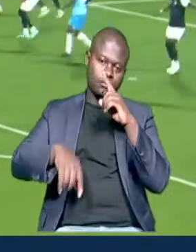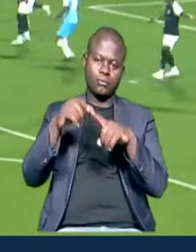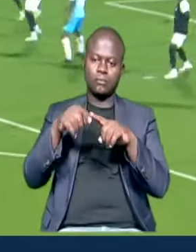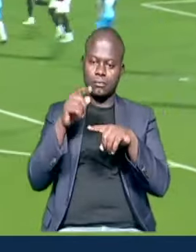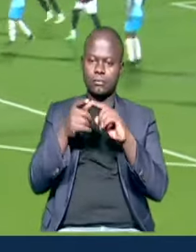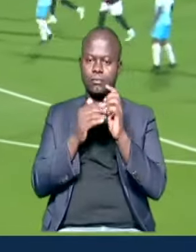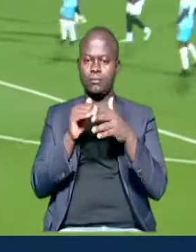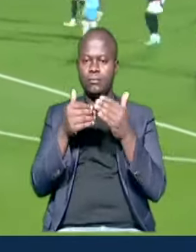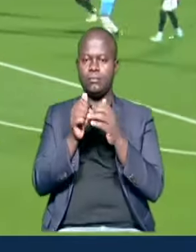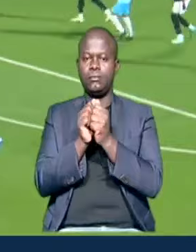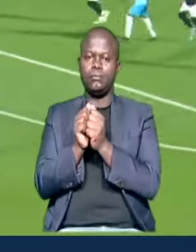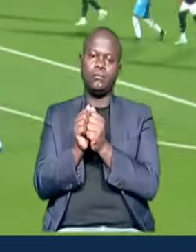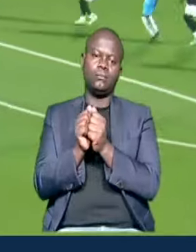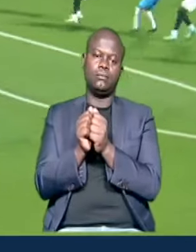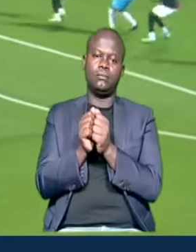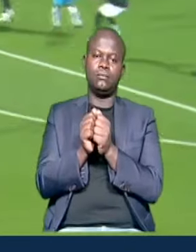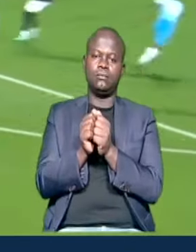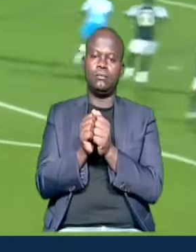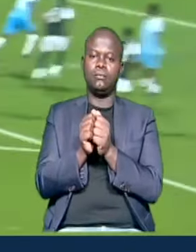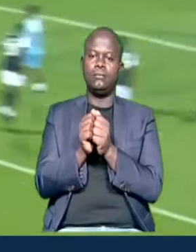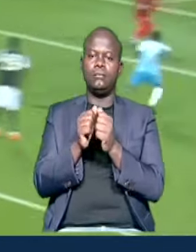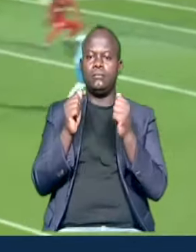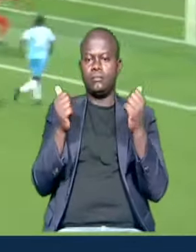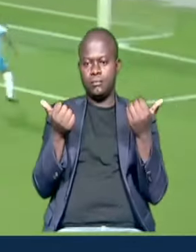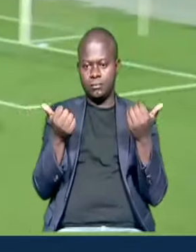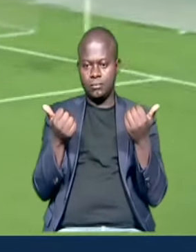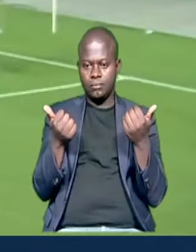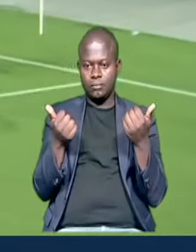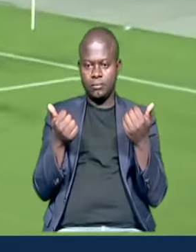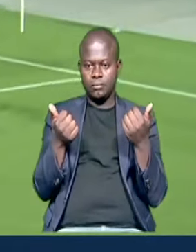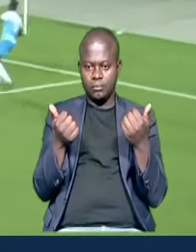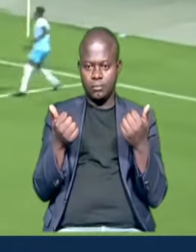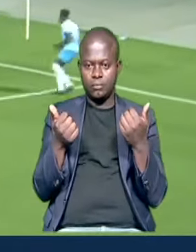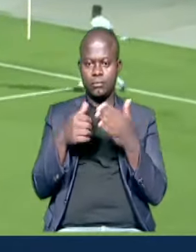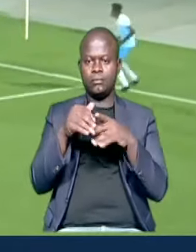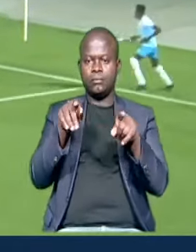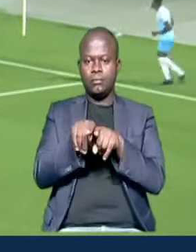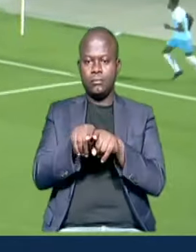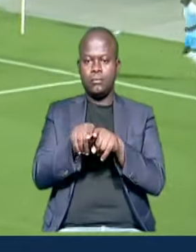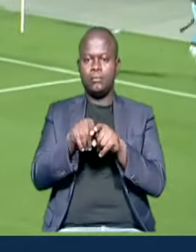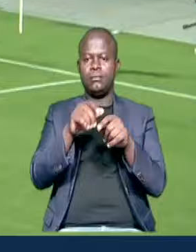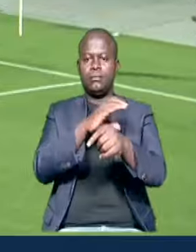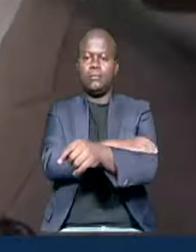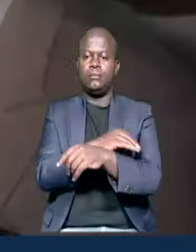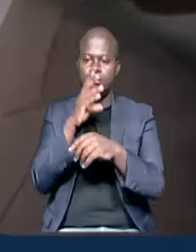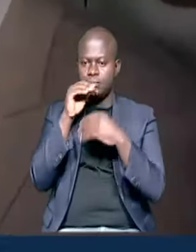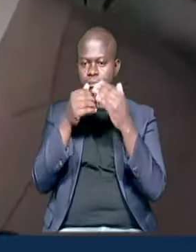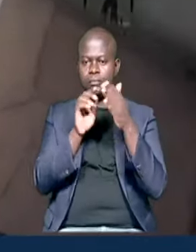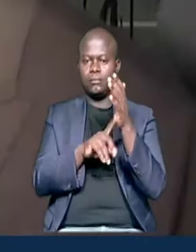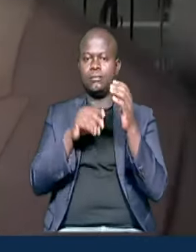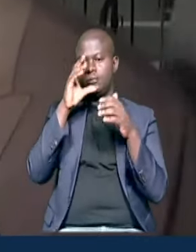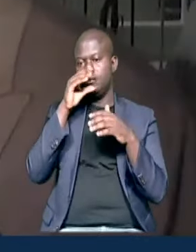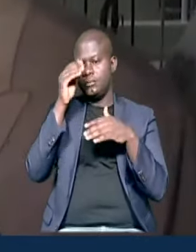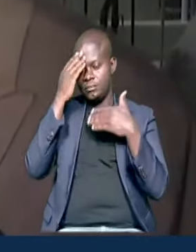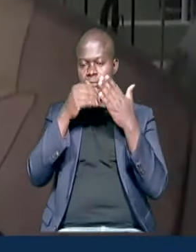tukayitsinda ku gikombe. Ni igitego cya kabiri nkawe nka kapiteni wakivugaho iki, dore ko